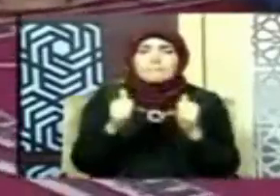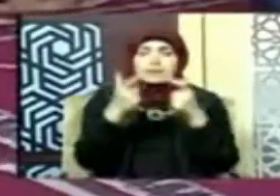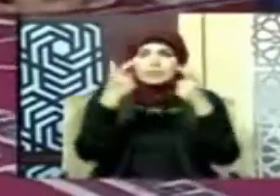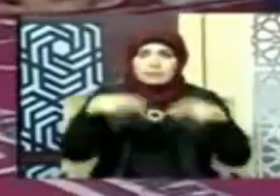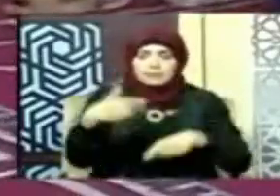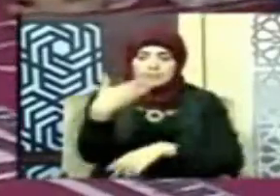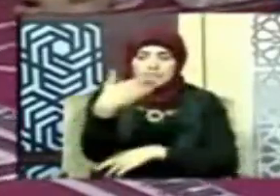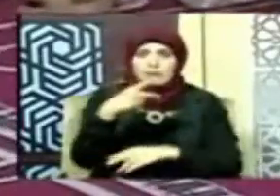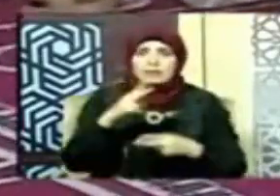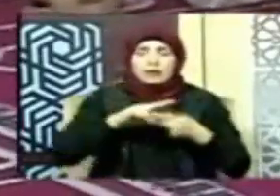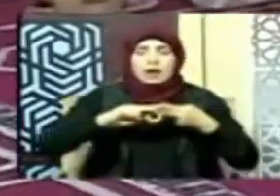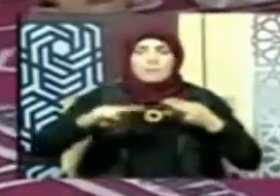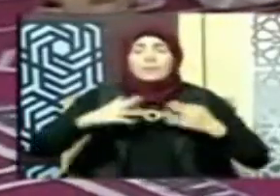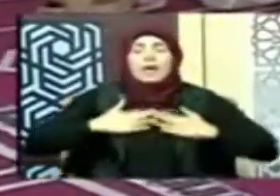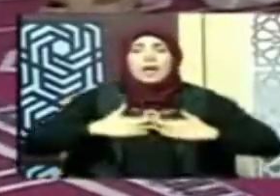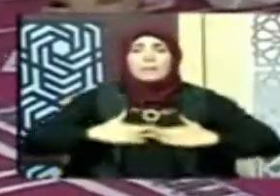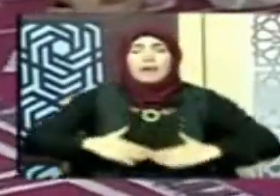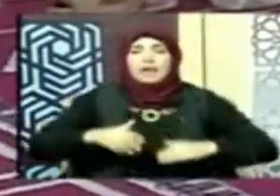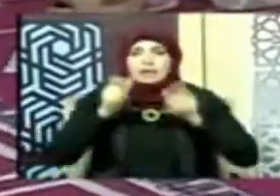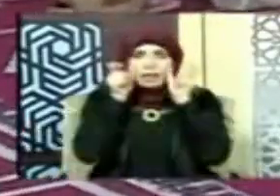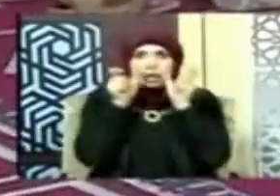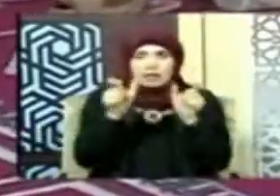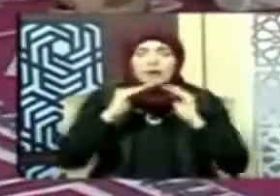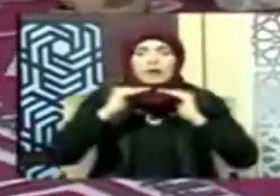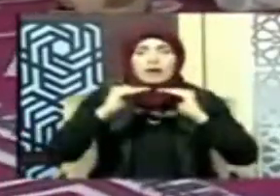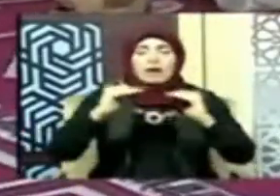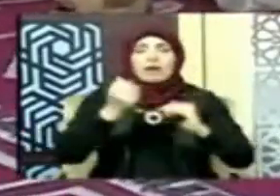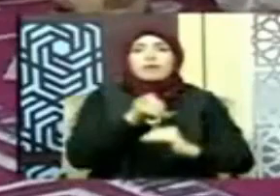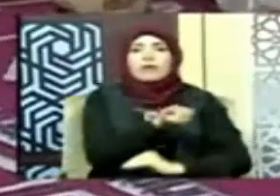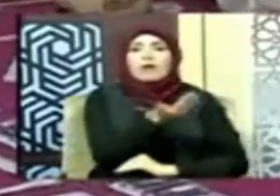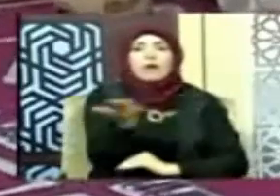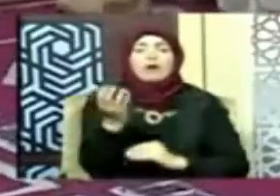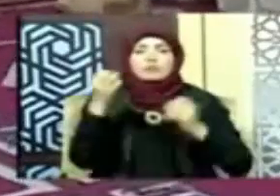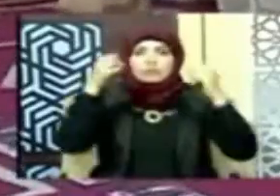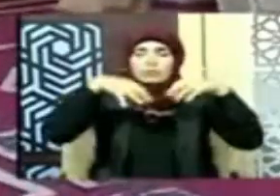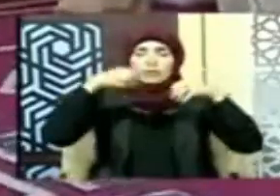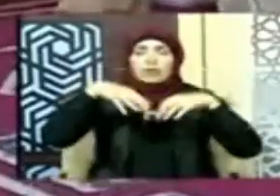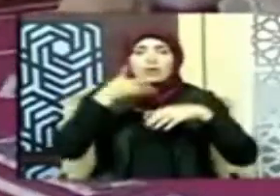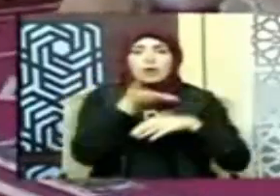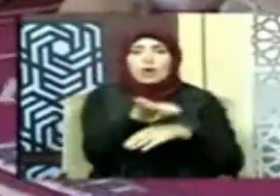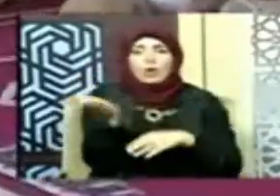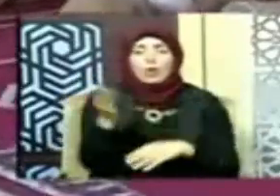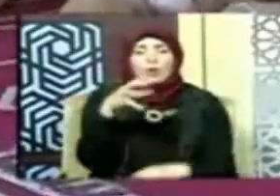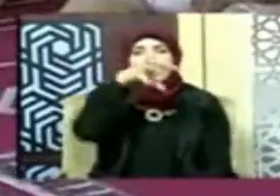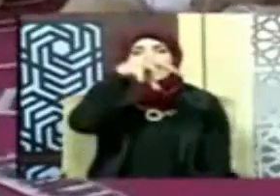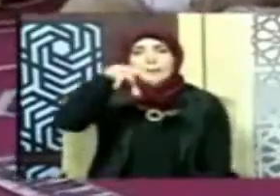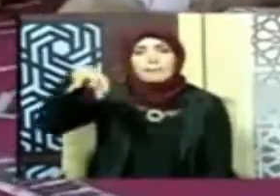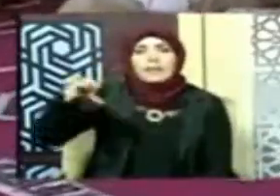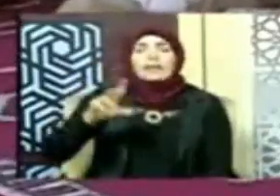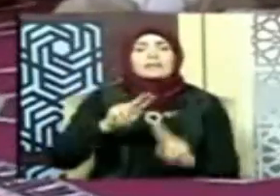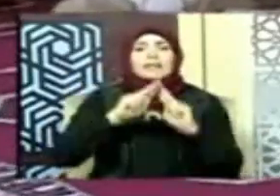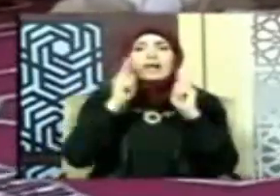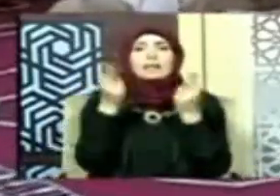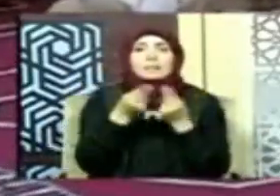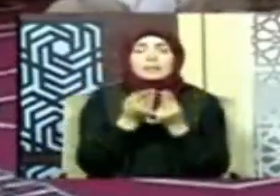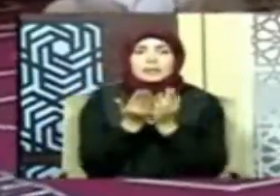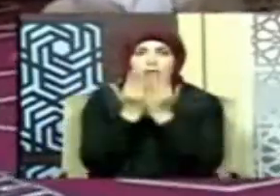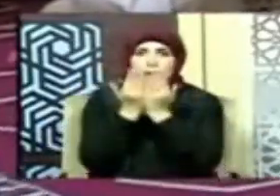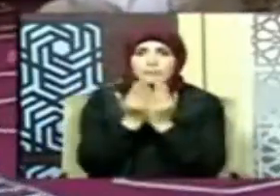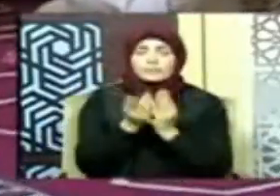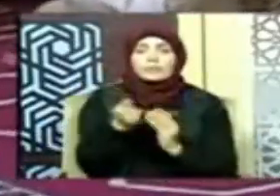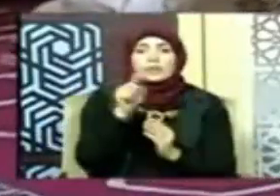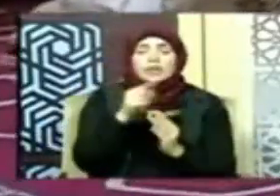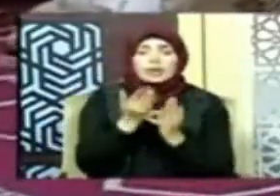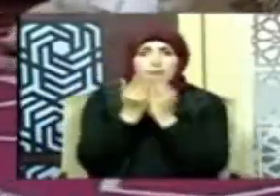أمنا، أمانا، سخاء، رخاء، وسائر بلاد العالمين.